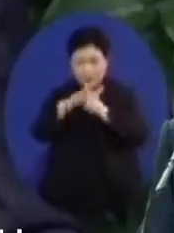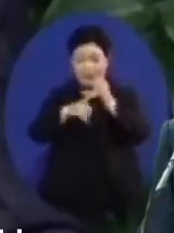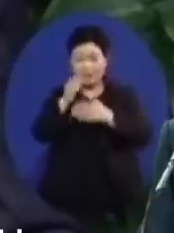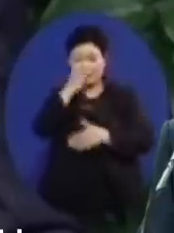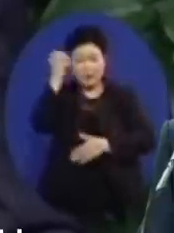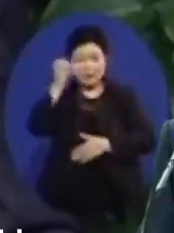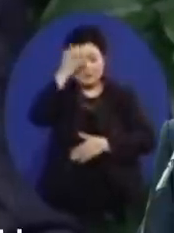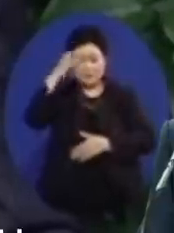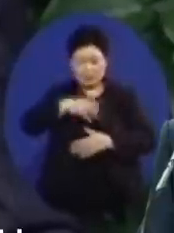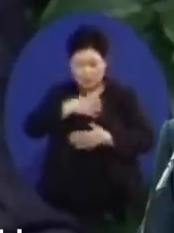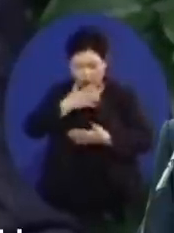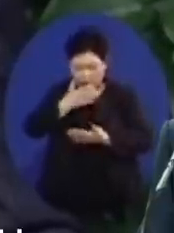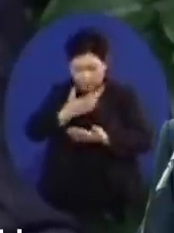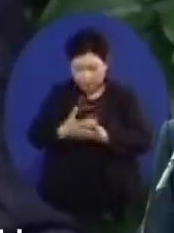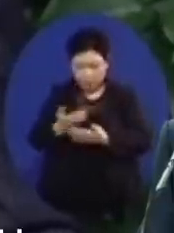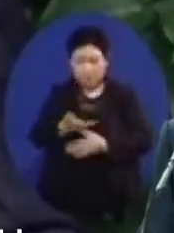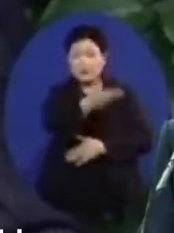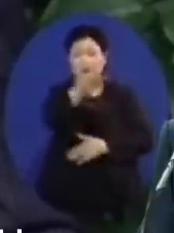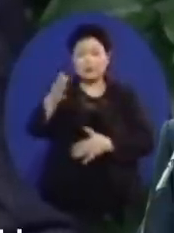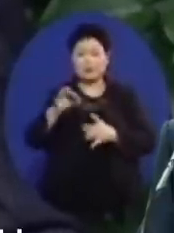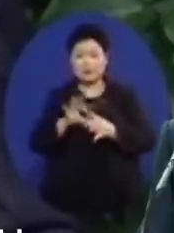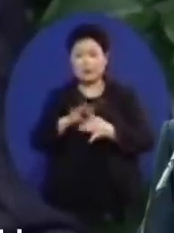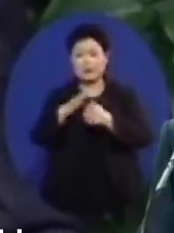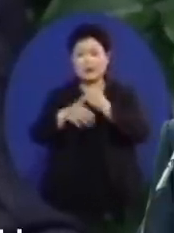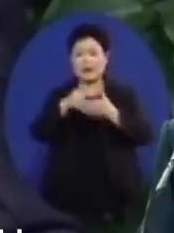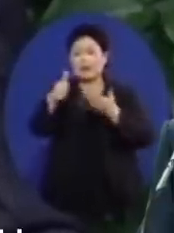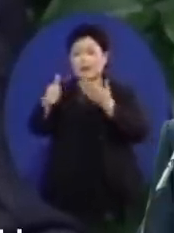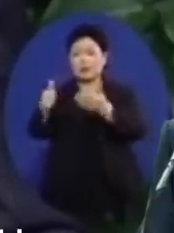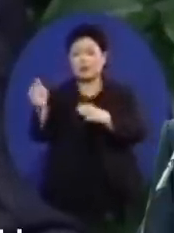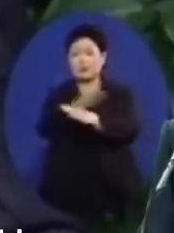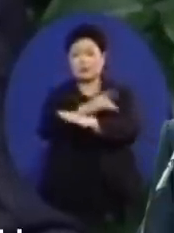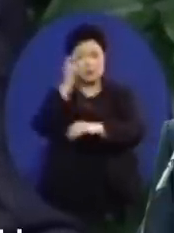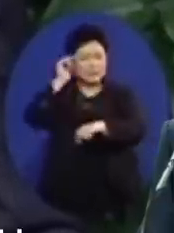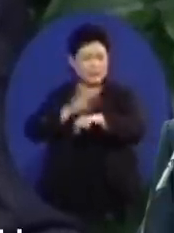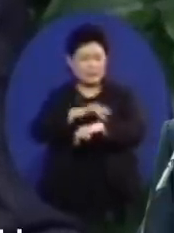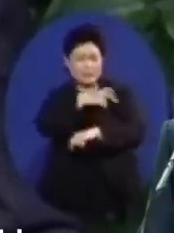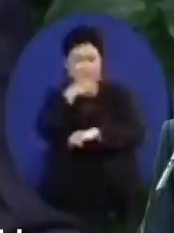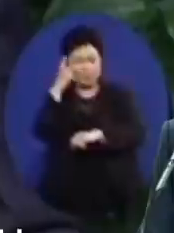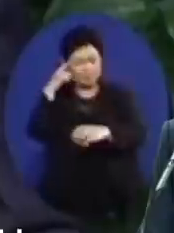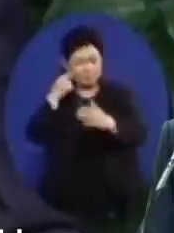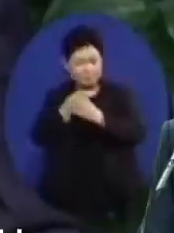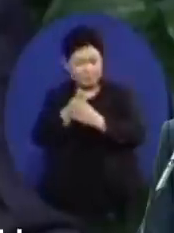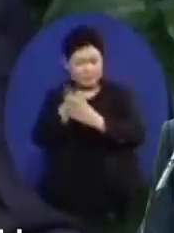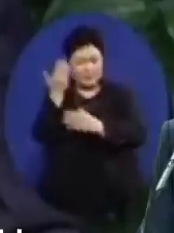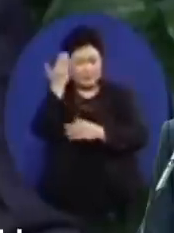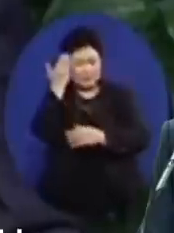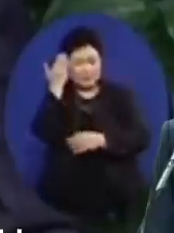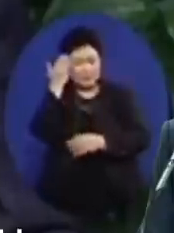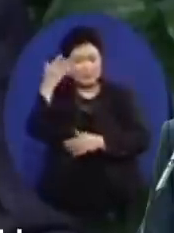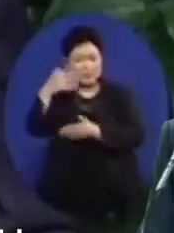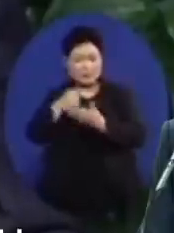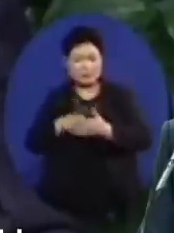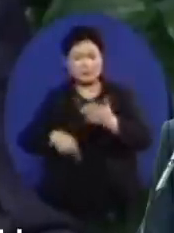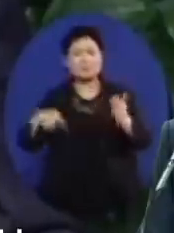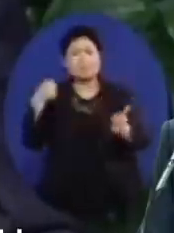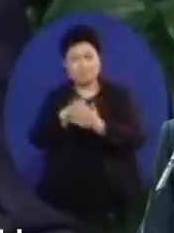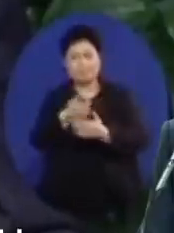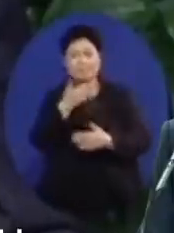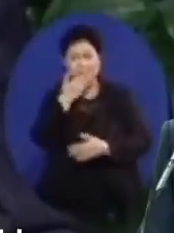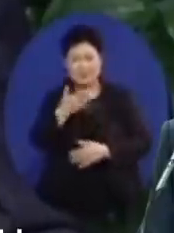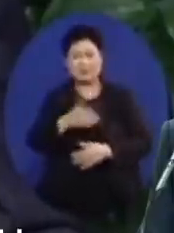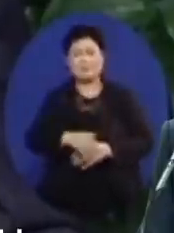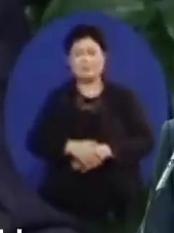성령의 감동으로 여러분이 하나님께로부터 지혜와 총명과 모략과 재능과 지식을 얻어서 결정을 내리게 되는